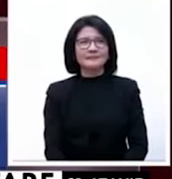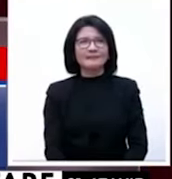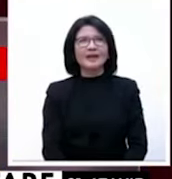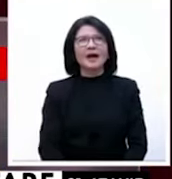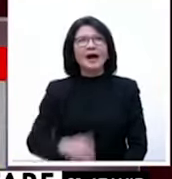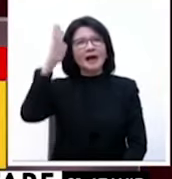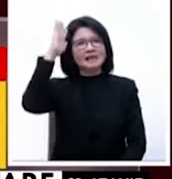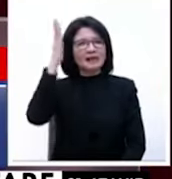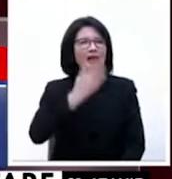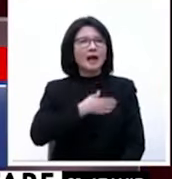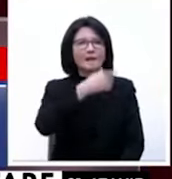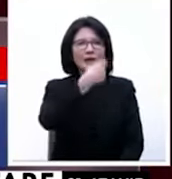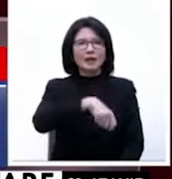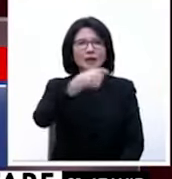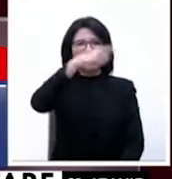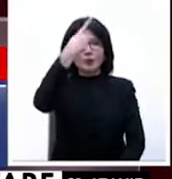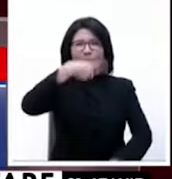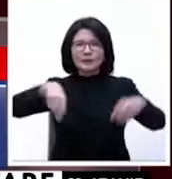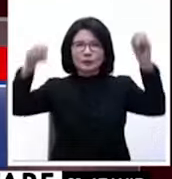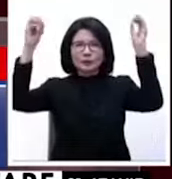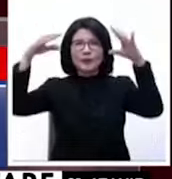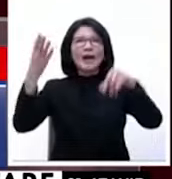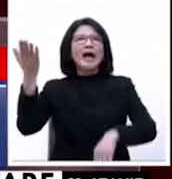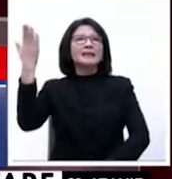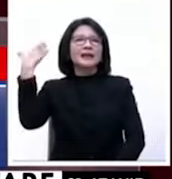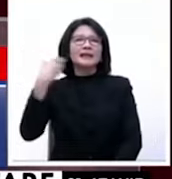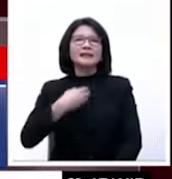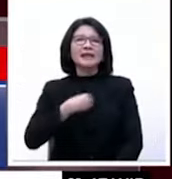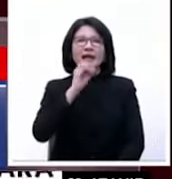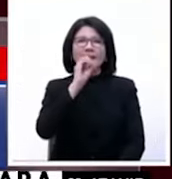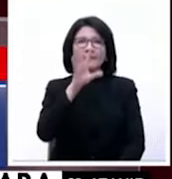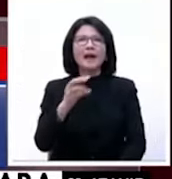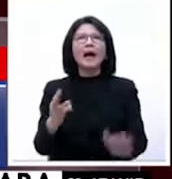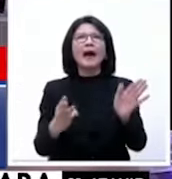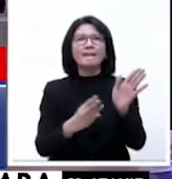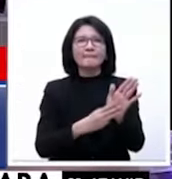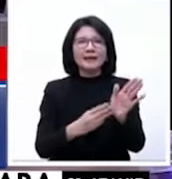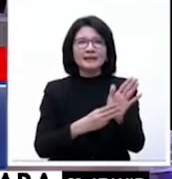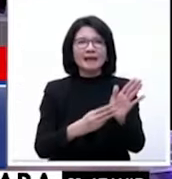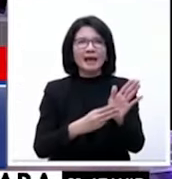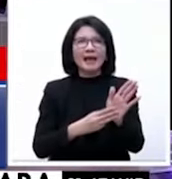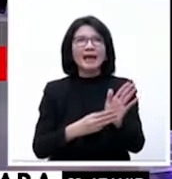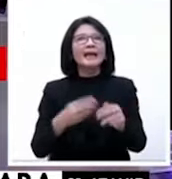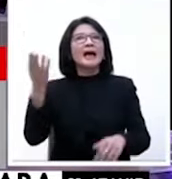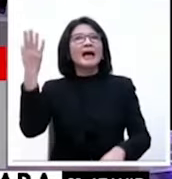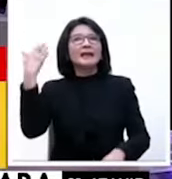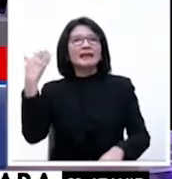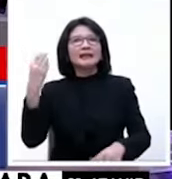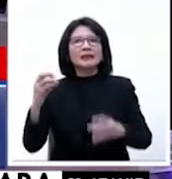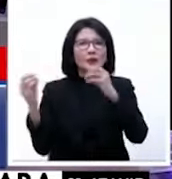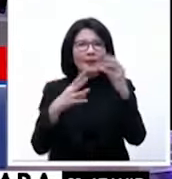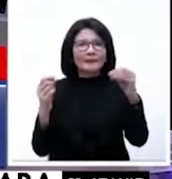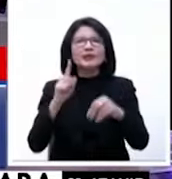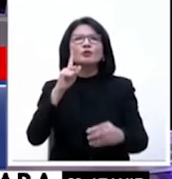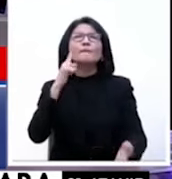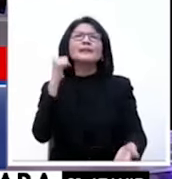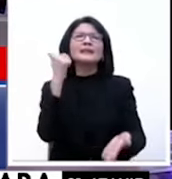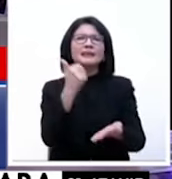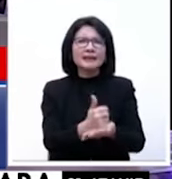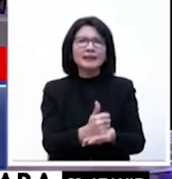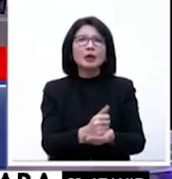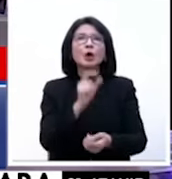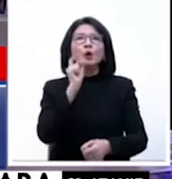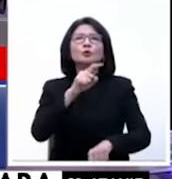asalamualaikum warahmatullahi wabarakatuh tadi saya bilang bahwa masalah-masalah yang di kita perdebatkan sangat penting